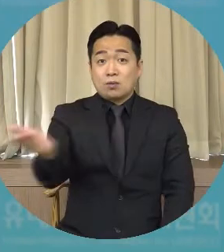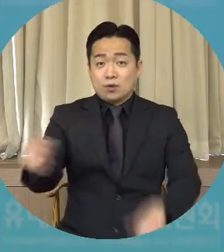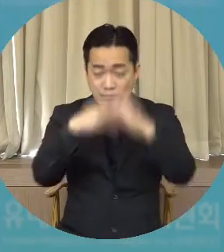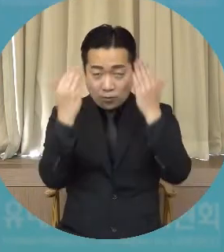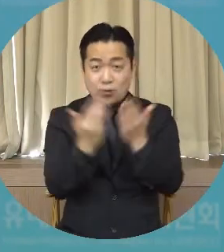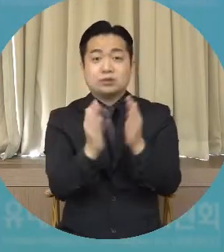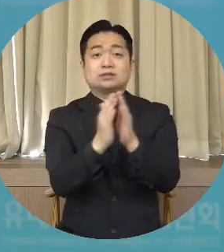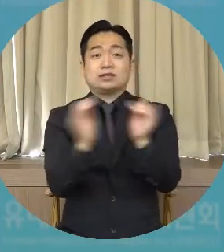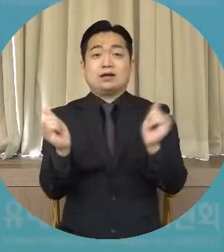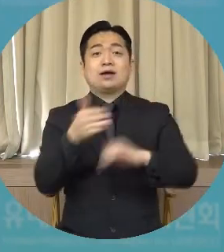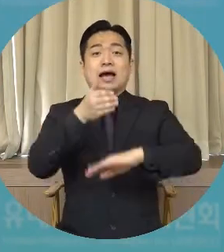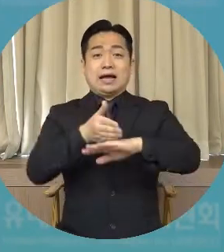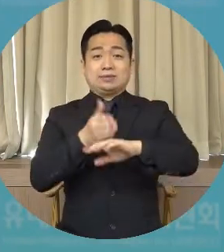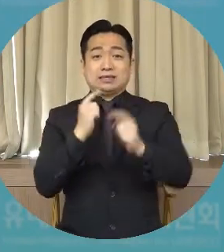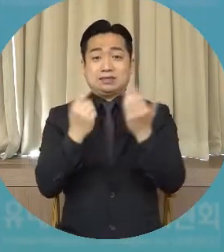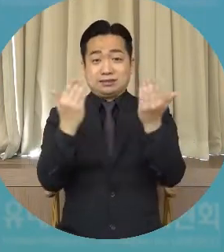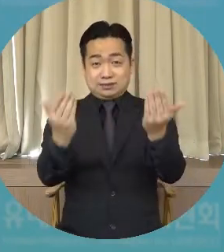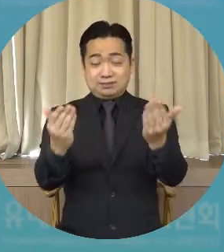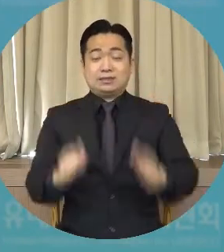정말 고맙습니다.